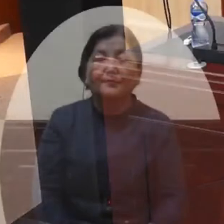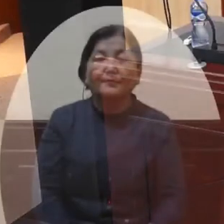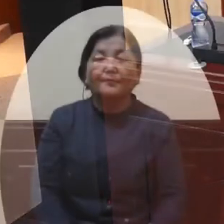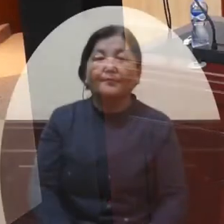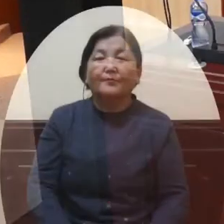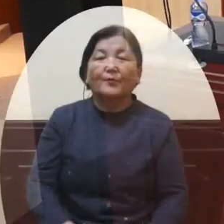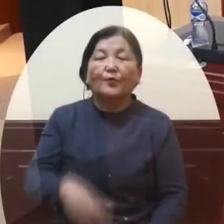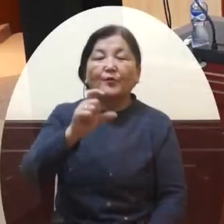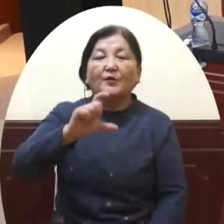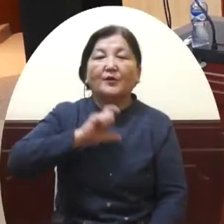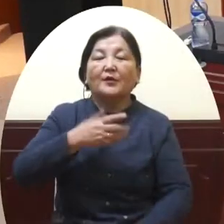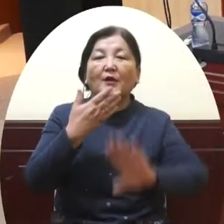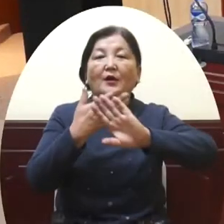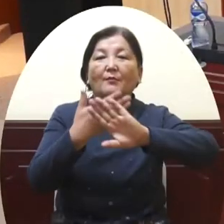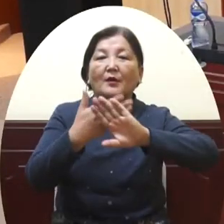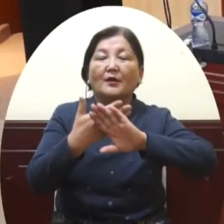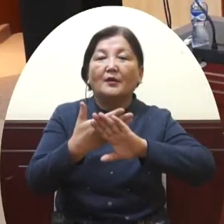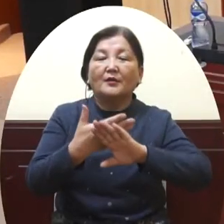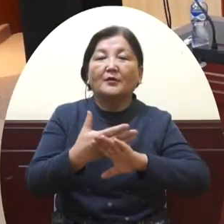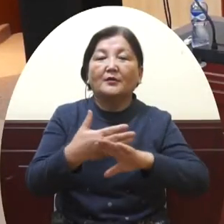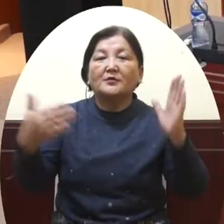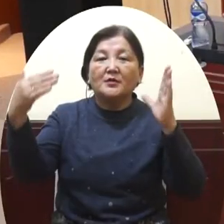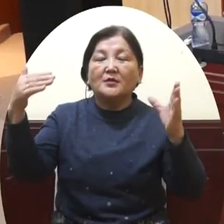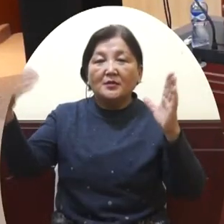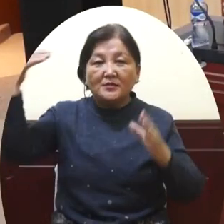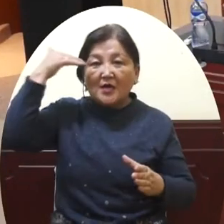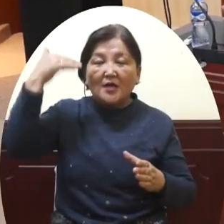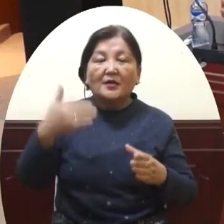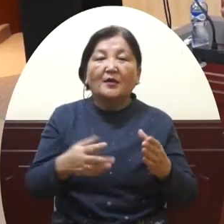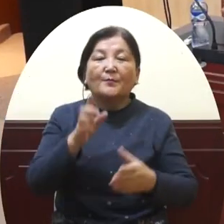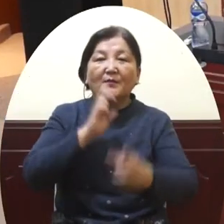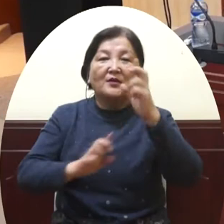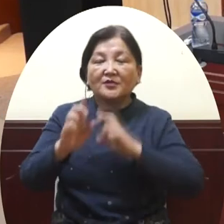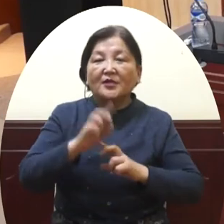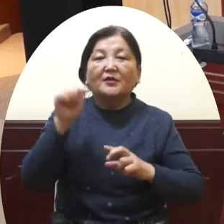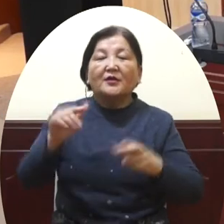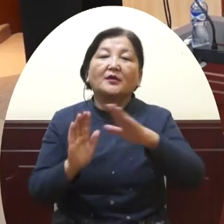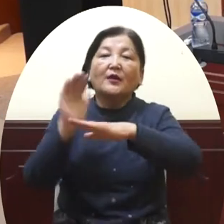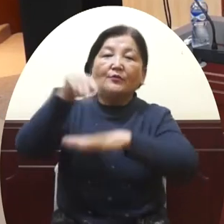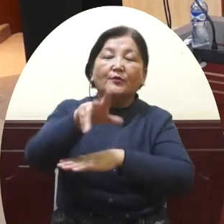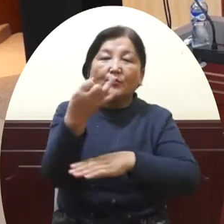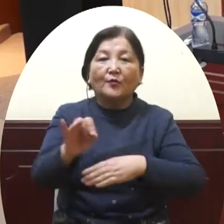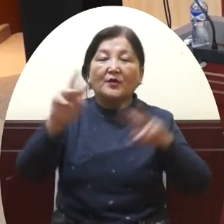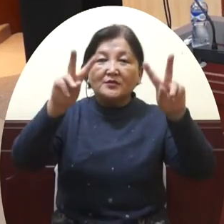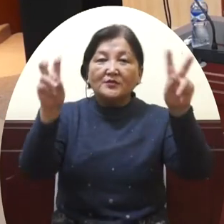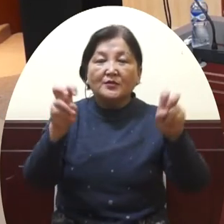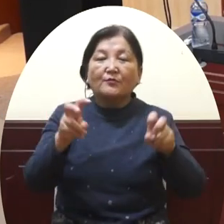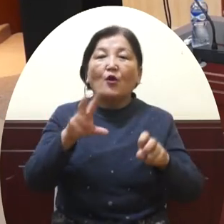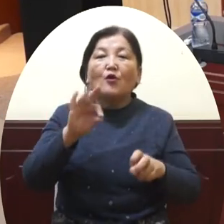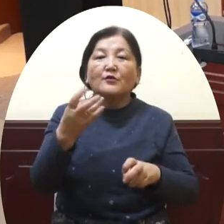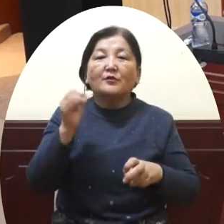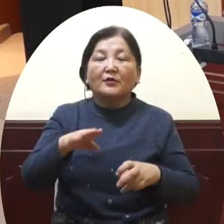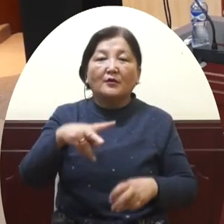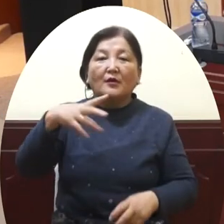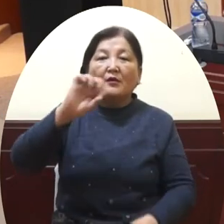Сонгогчийн эрхийг хамгаалах нь Саад, бэрхшээл, түүнийг даван туулах арга зам сэдвүүд олон нийтийн